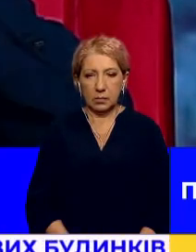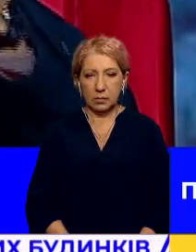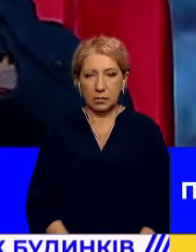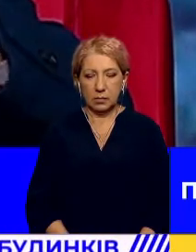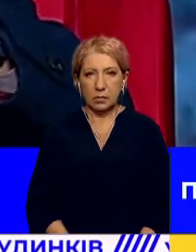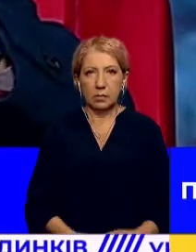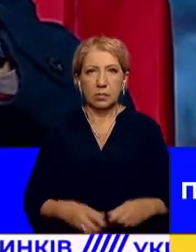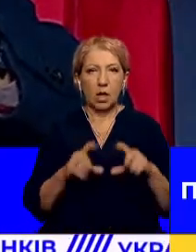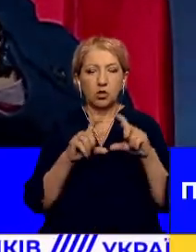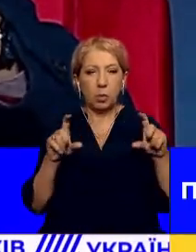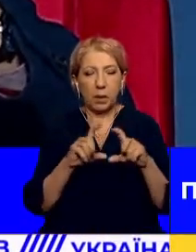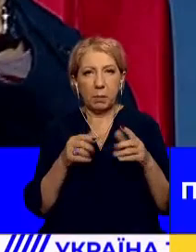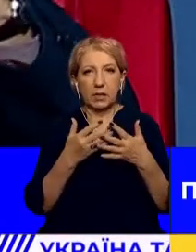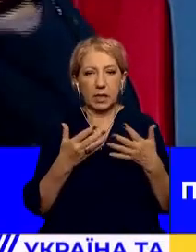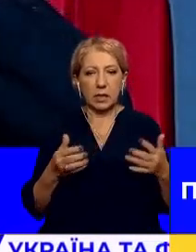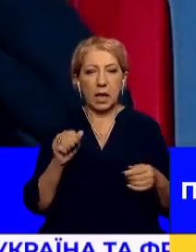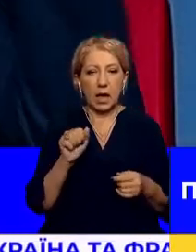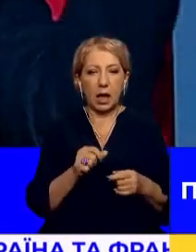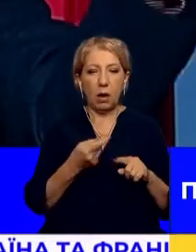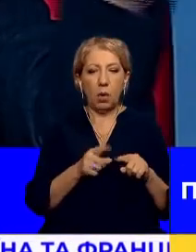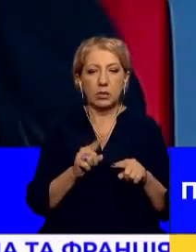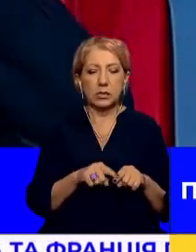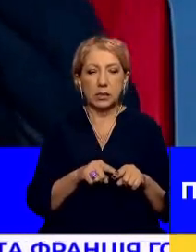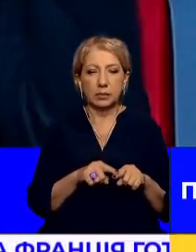ну, супермаркети і так далі, а от оці